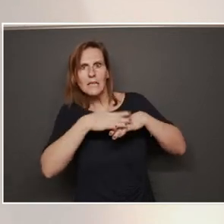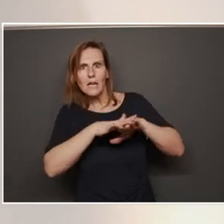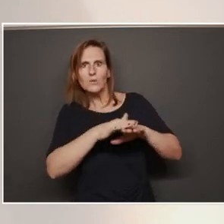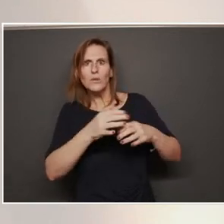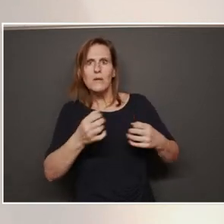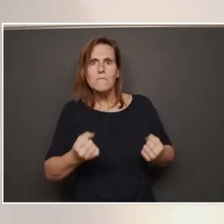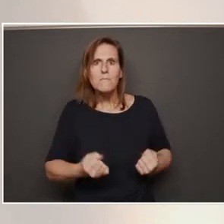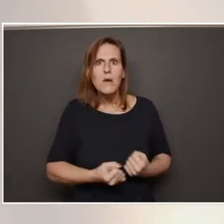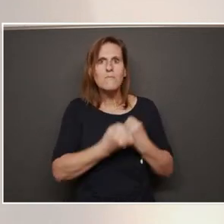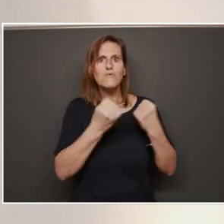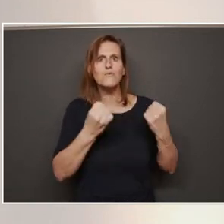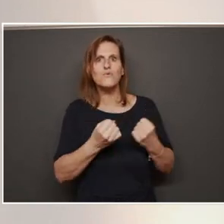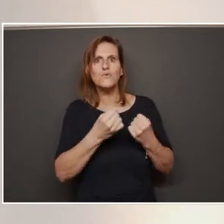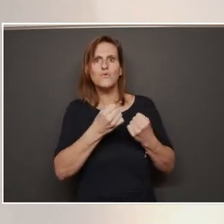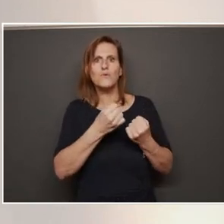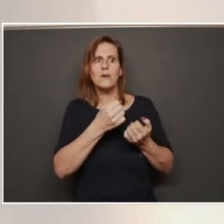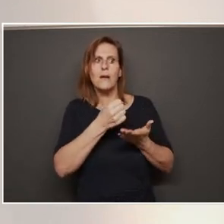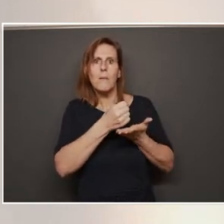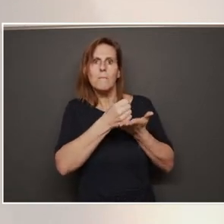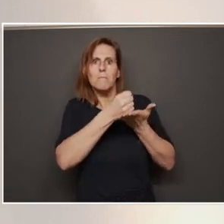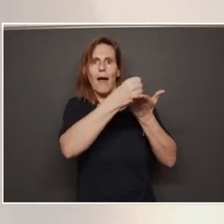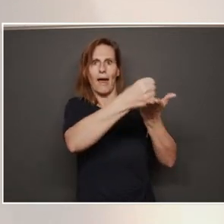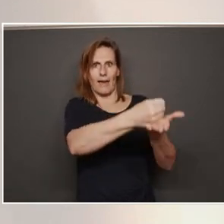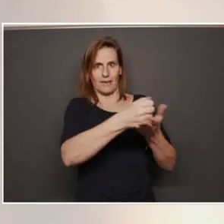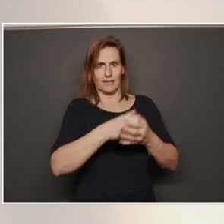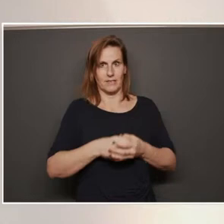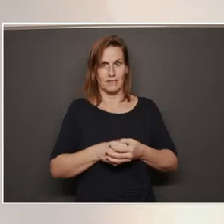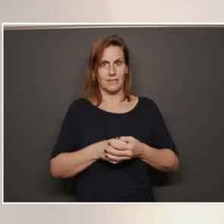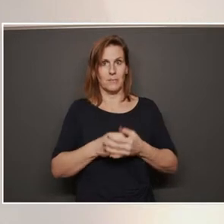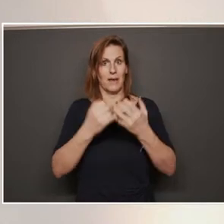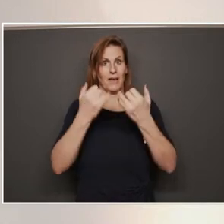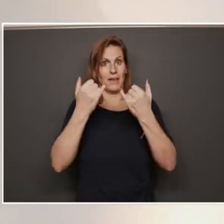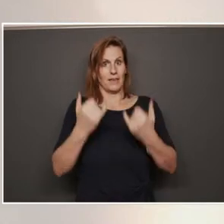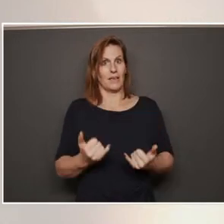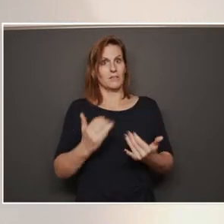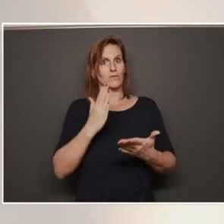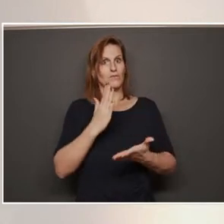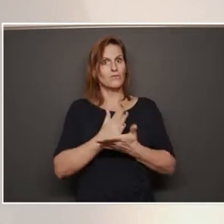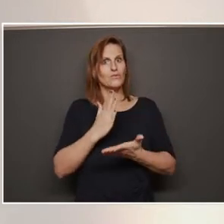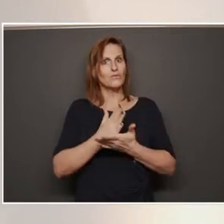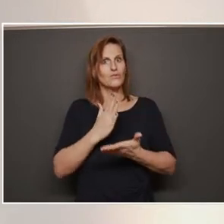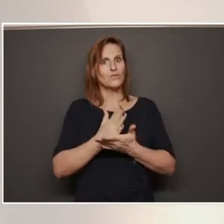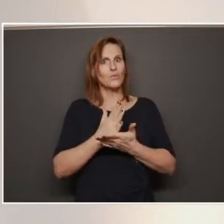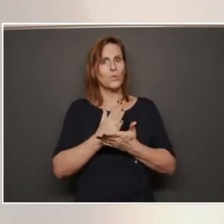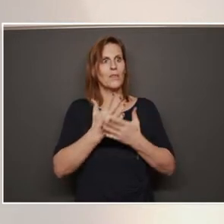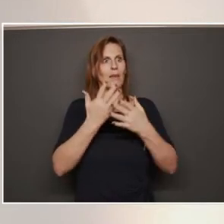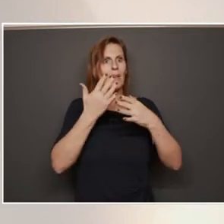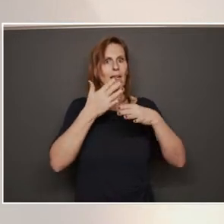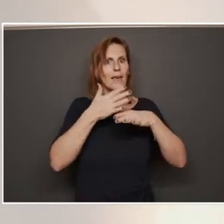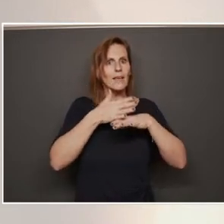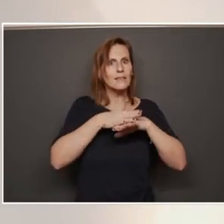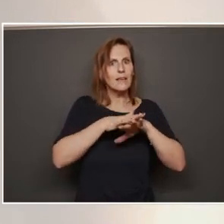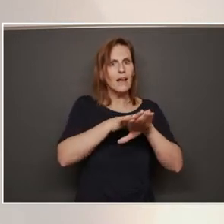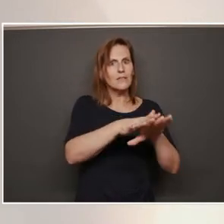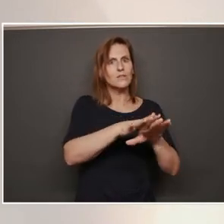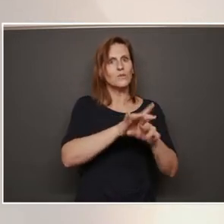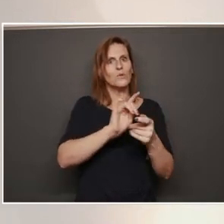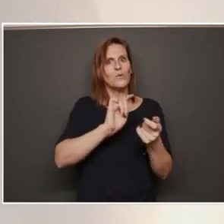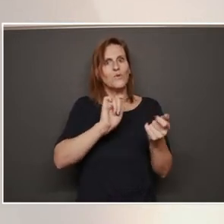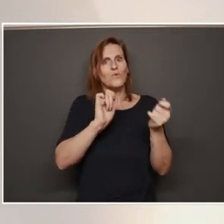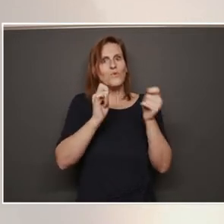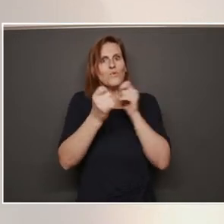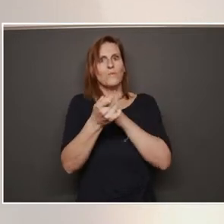Integrationsbemühungen mit einem Preis geehrt. Mittlerweile ist aus der Integration Inklusion